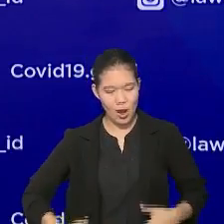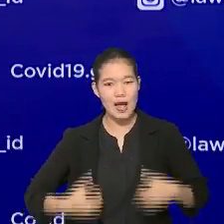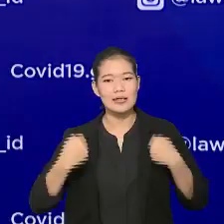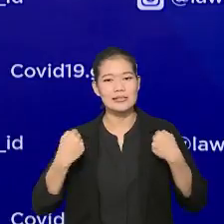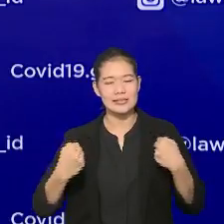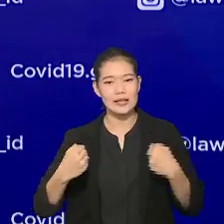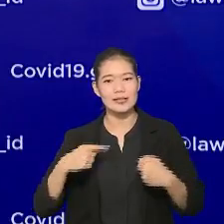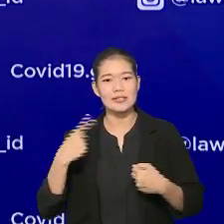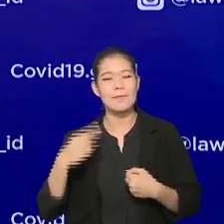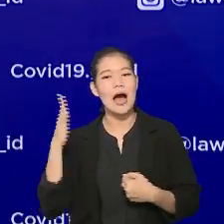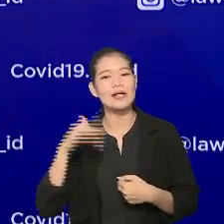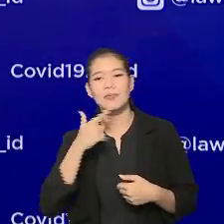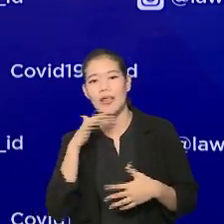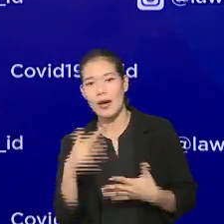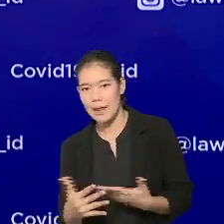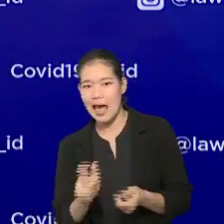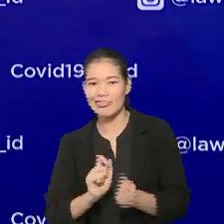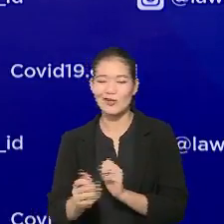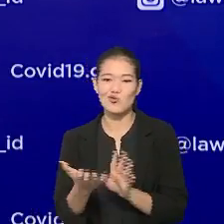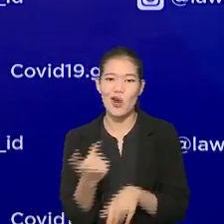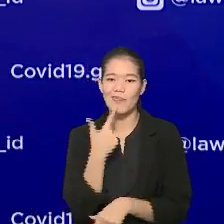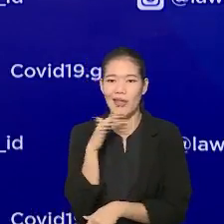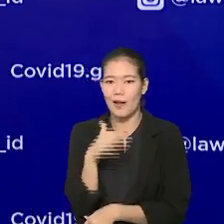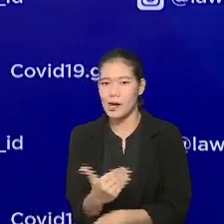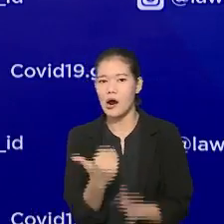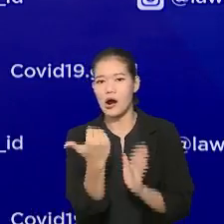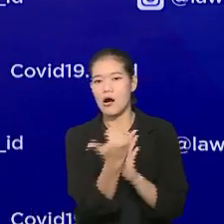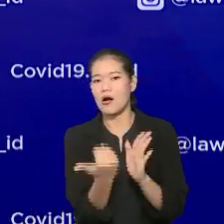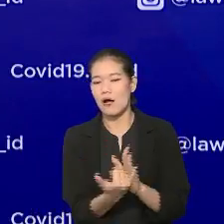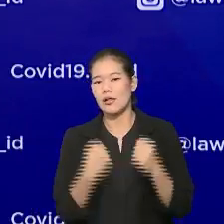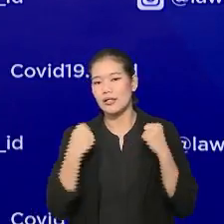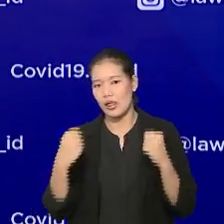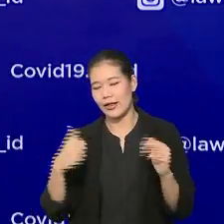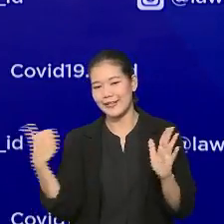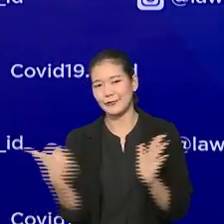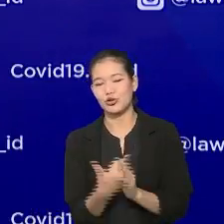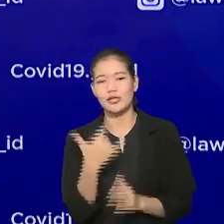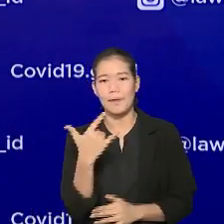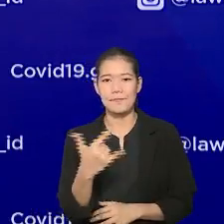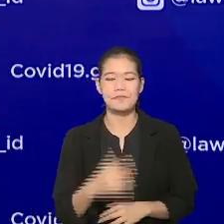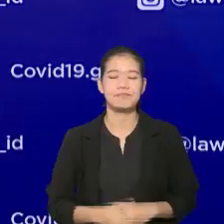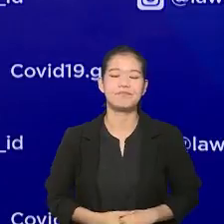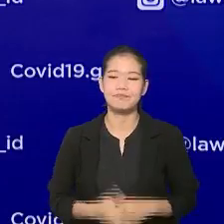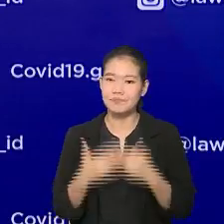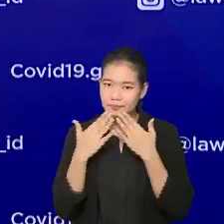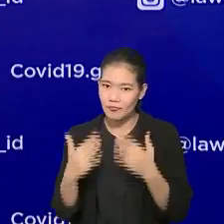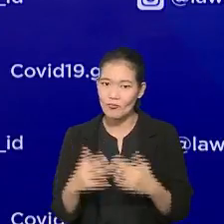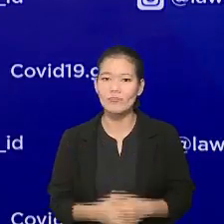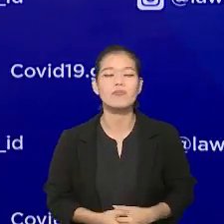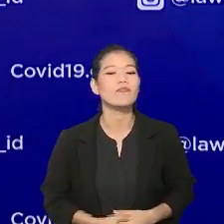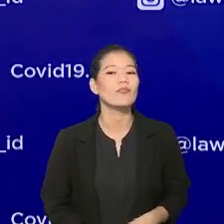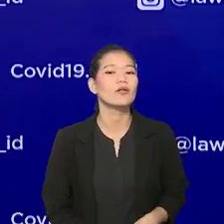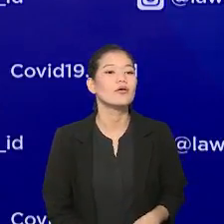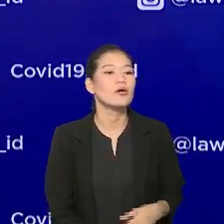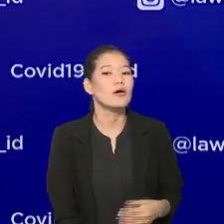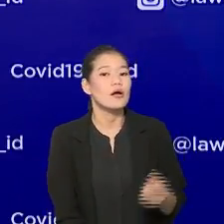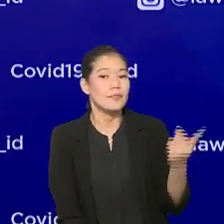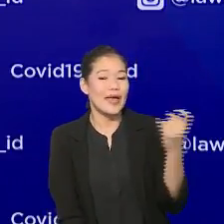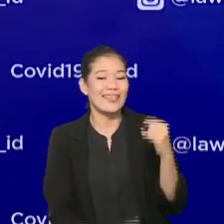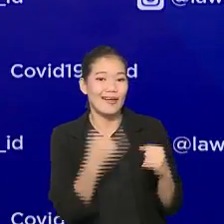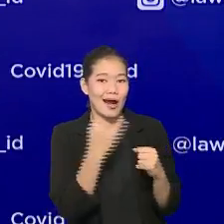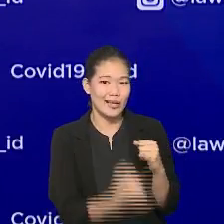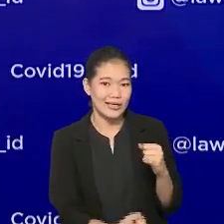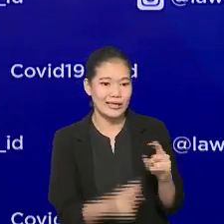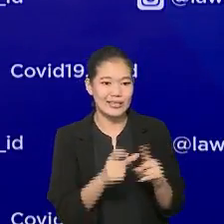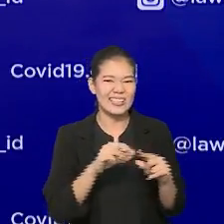harian, tes ulang, dan menerapkan protokol kesehatan secara disiplin. Terima kasih. Terima kasih Prof. Pertanyaan